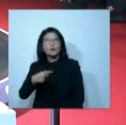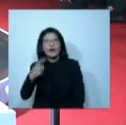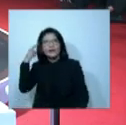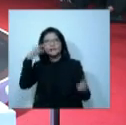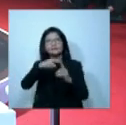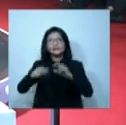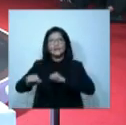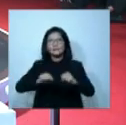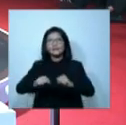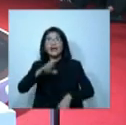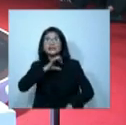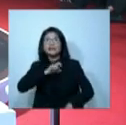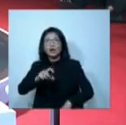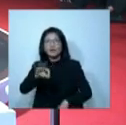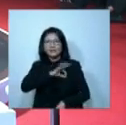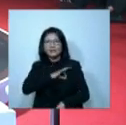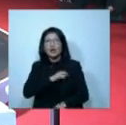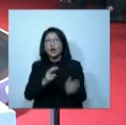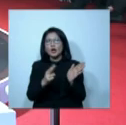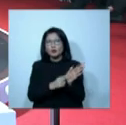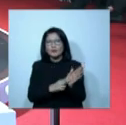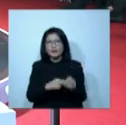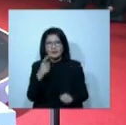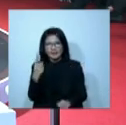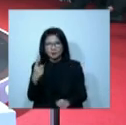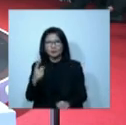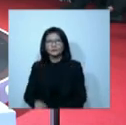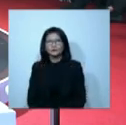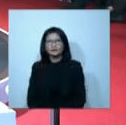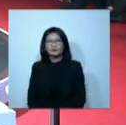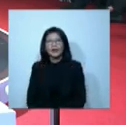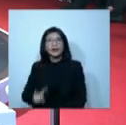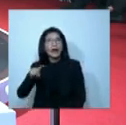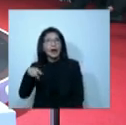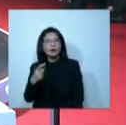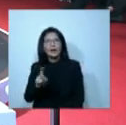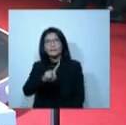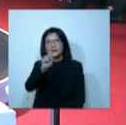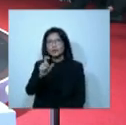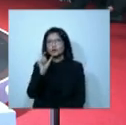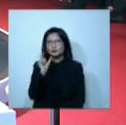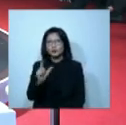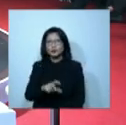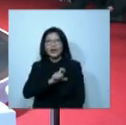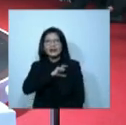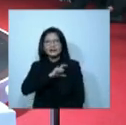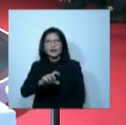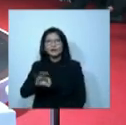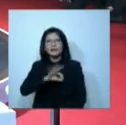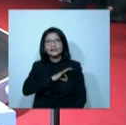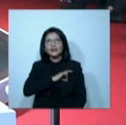isu-isu strategis tentang demokrasi tentang HAM tentang pemerintahan dan seterusnya dan seterusnya itu